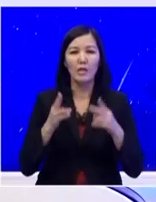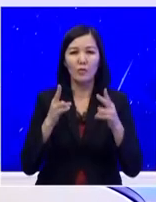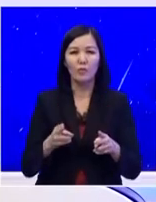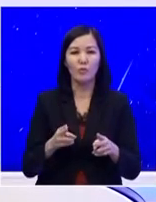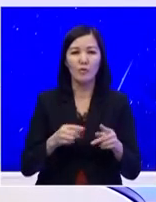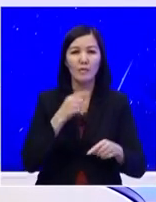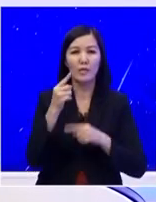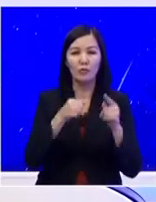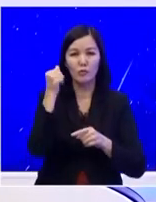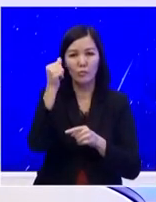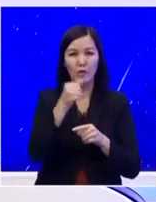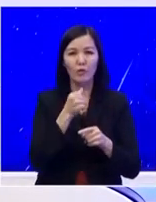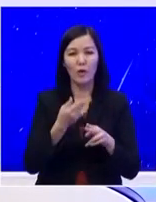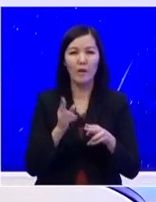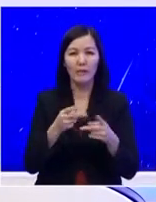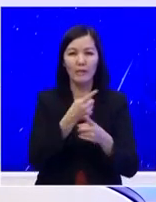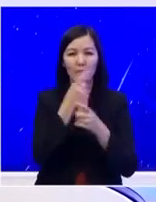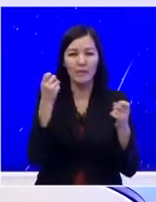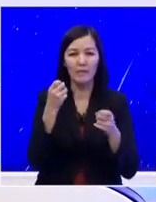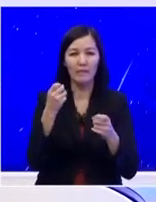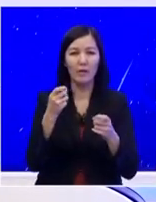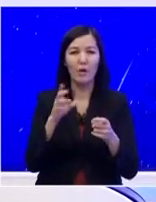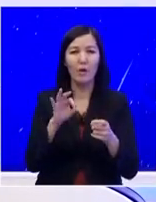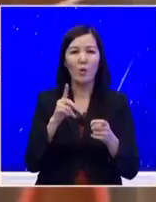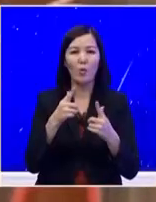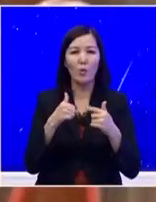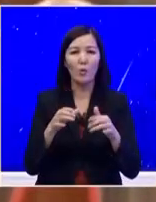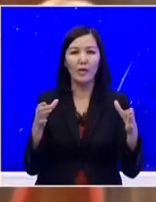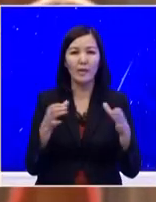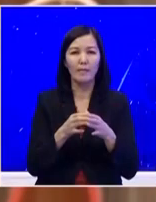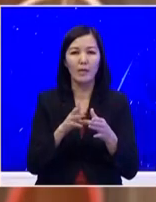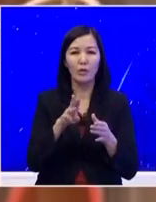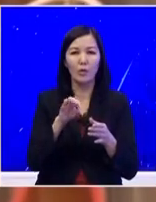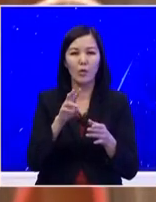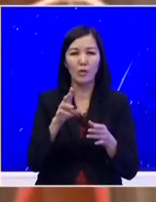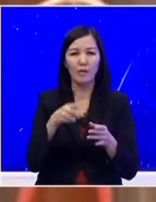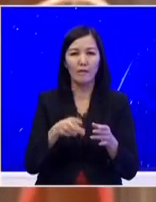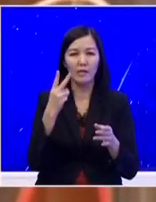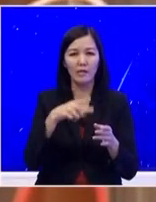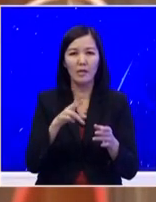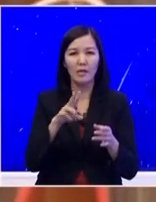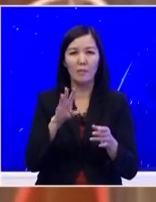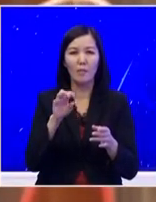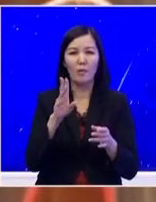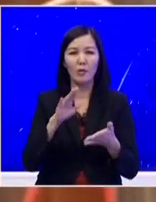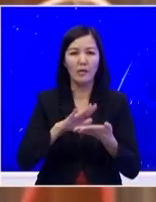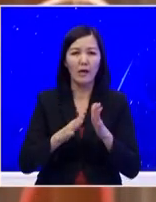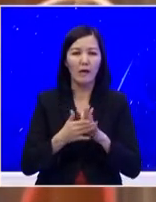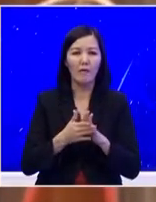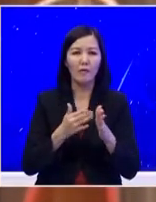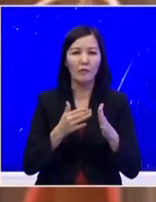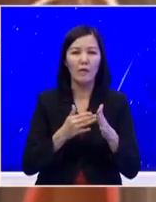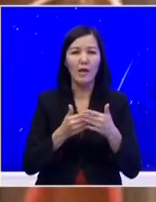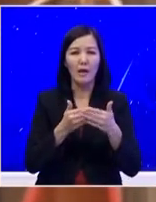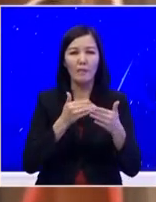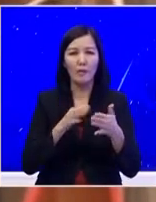и в следующем году. Об этом заявил президент оргкомитета Токио-2020 Юсиро Мори. Договоренность о переносе